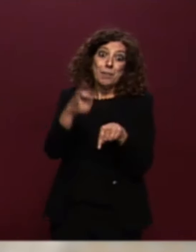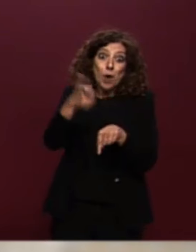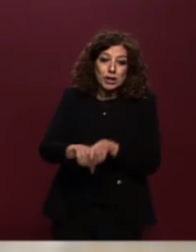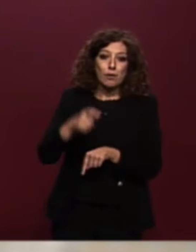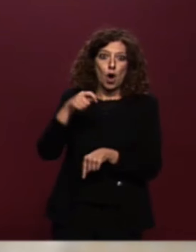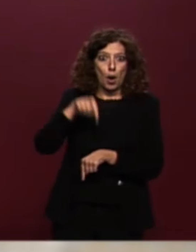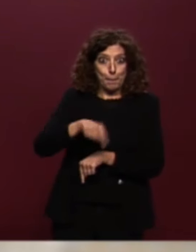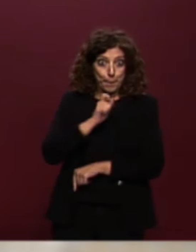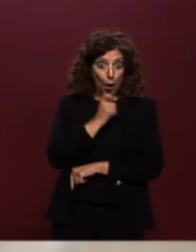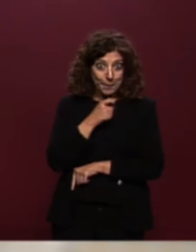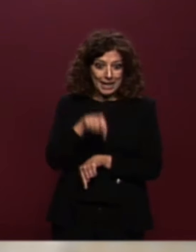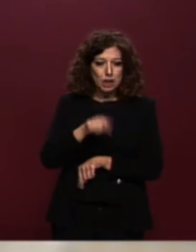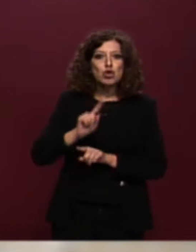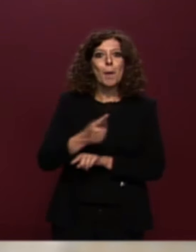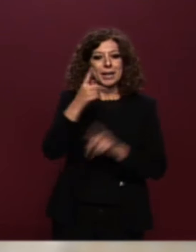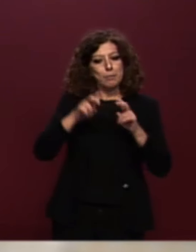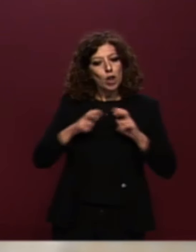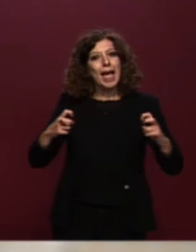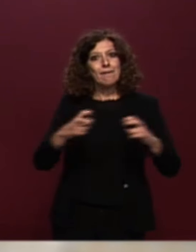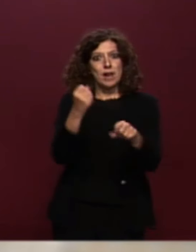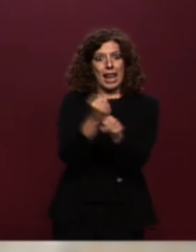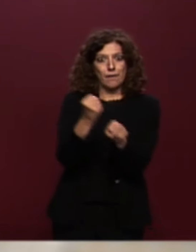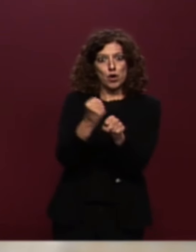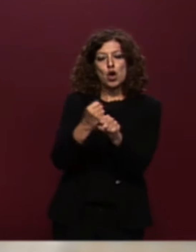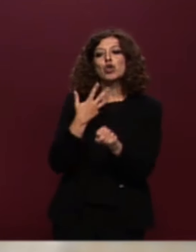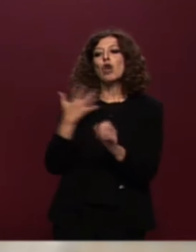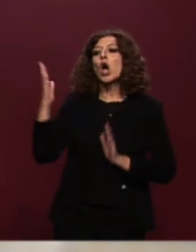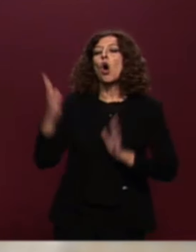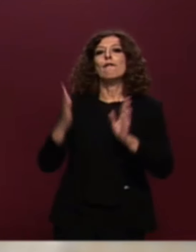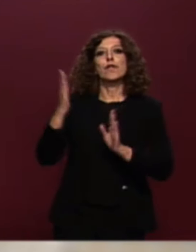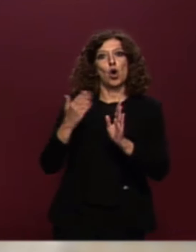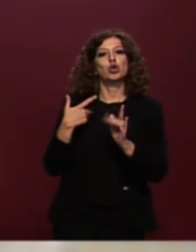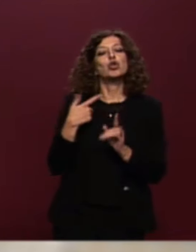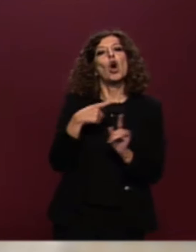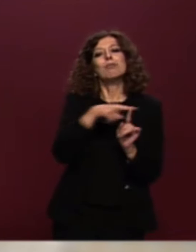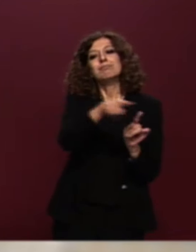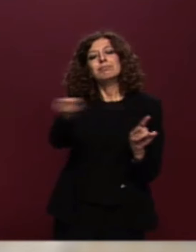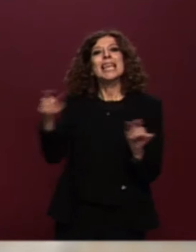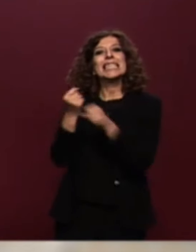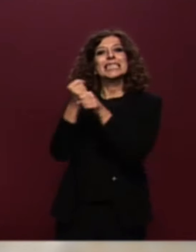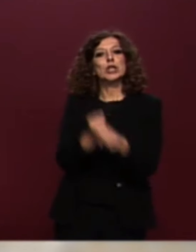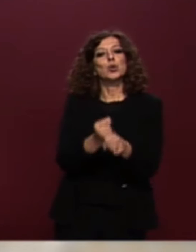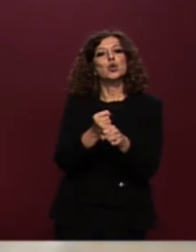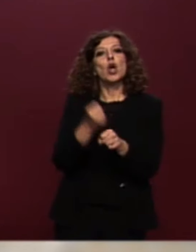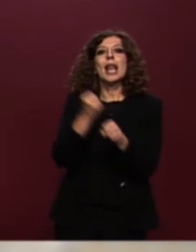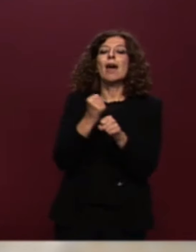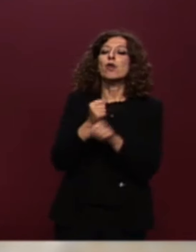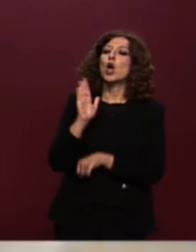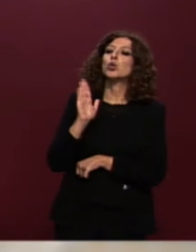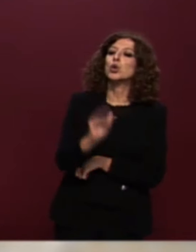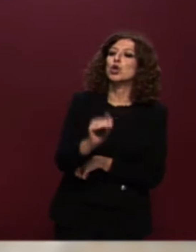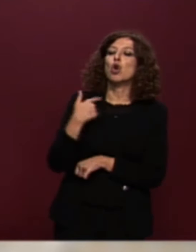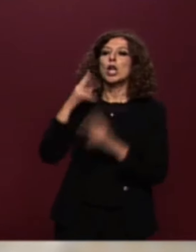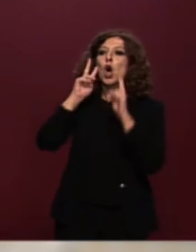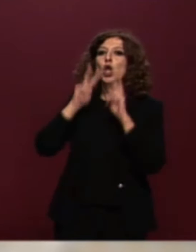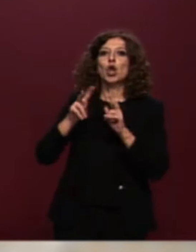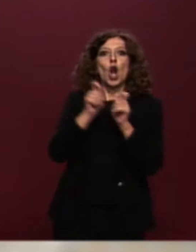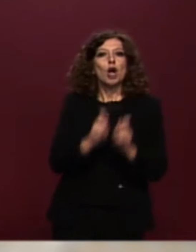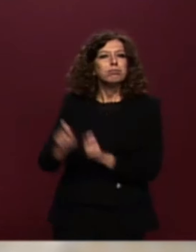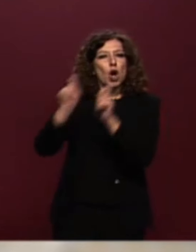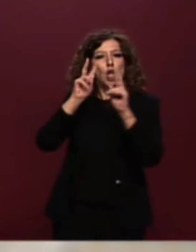primo panel di lavoro, si confronteranno gli attori istituzionali che operano quotidianamente nella filiera del controllo ispettivo per conto